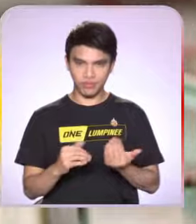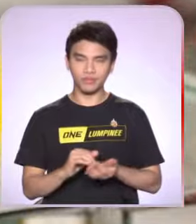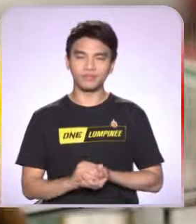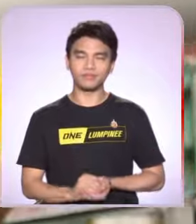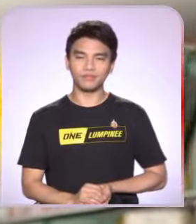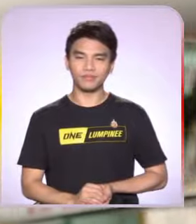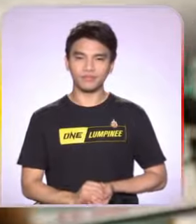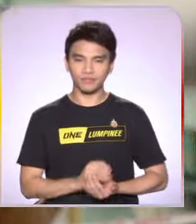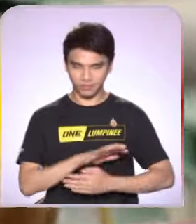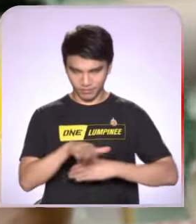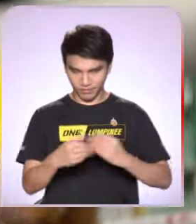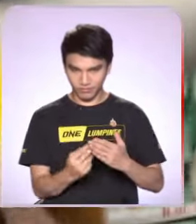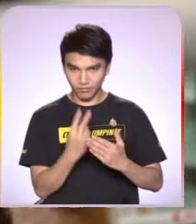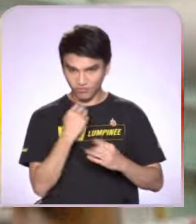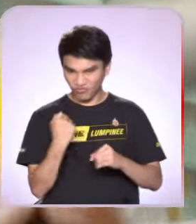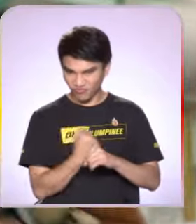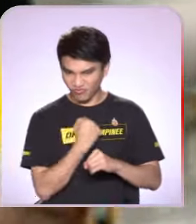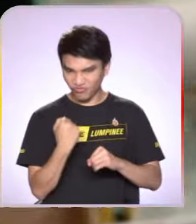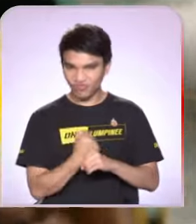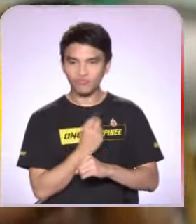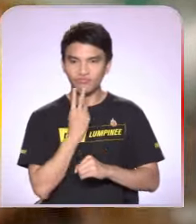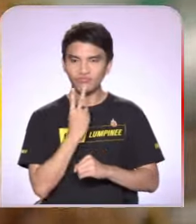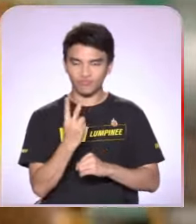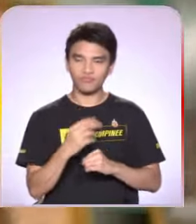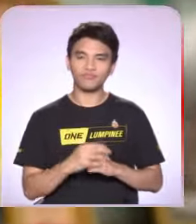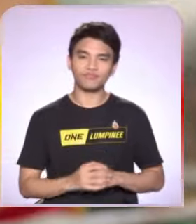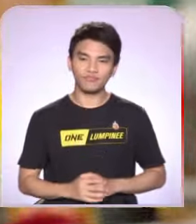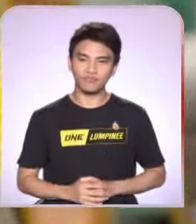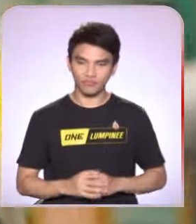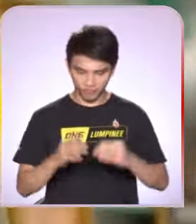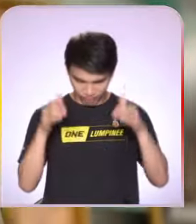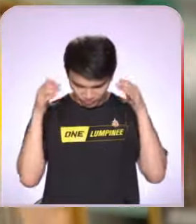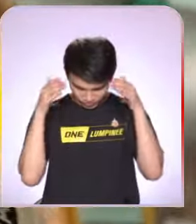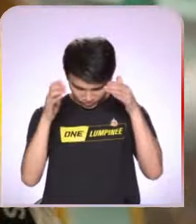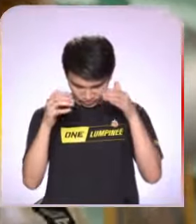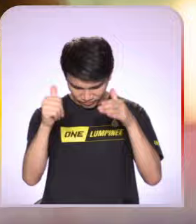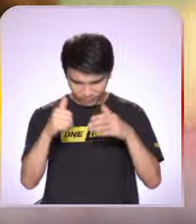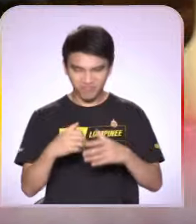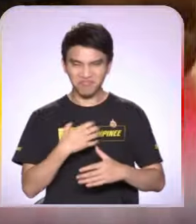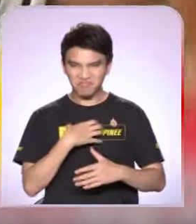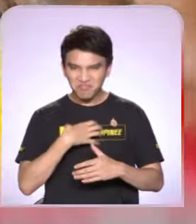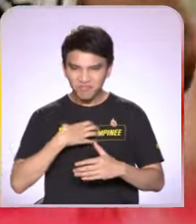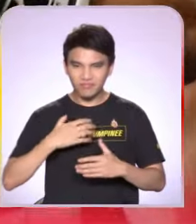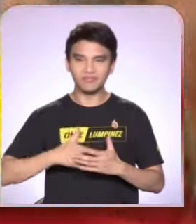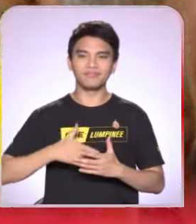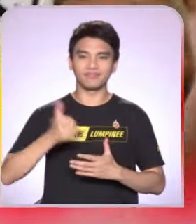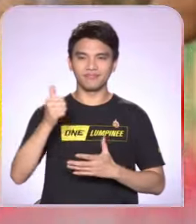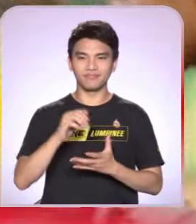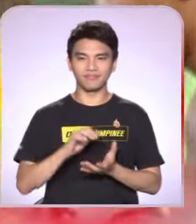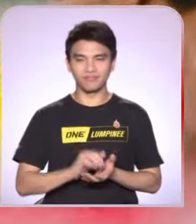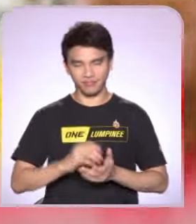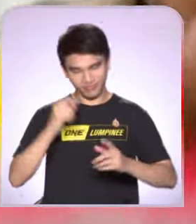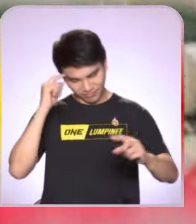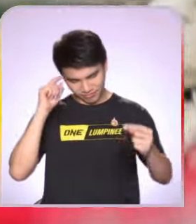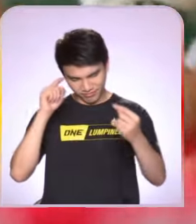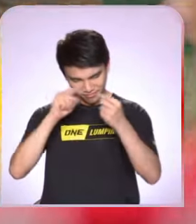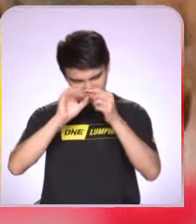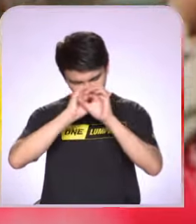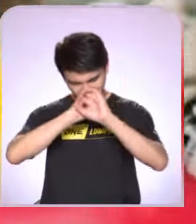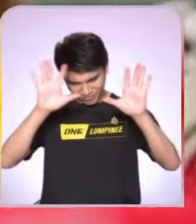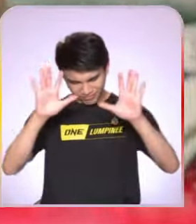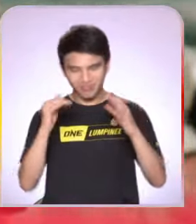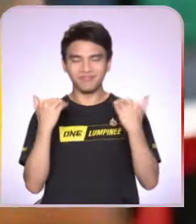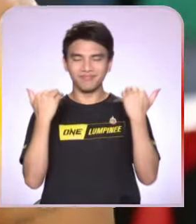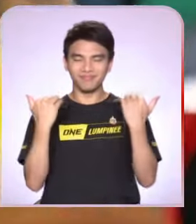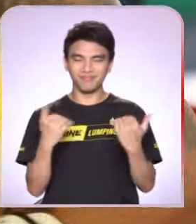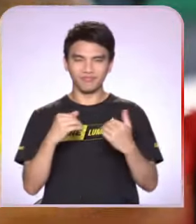เท่าที่เห็นนะไปดูซ้อมมาด้วยที่ค่าย PK ครับเป็นยังไงครับ มีความตั้งใจมีความกระหายชัยชนะนะครับแล้วก็มีเป้าหมายที่ชัดเจนนะครับล่